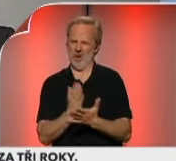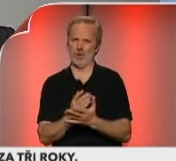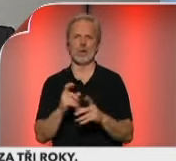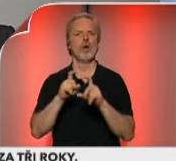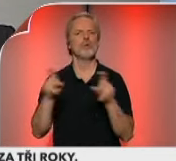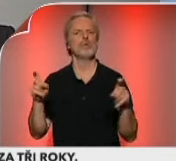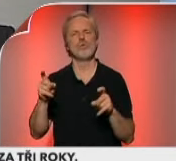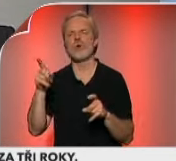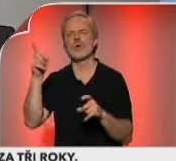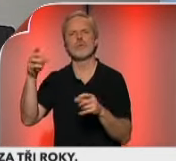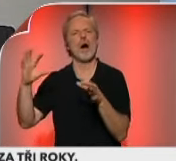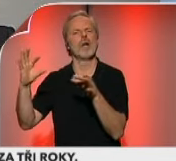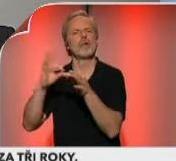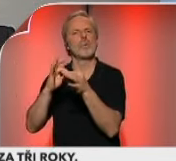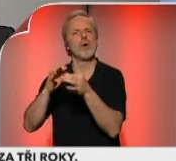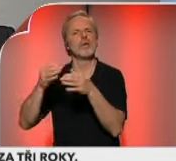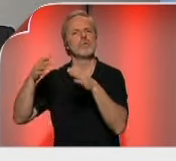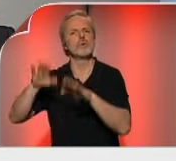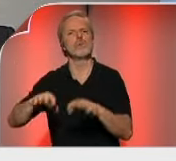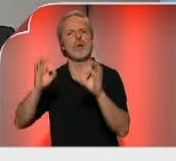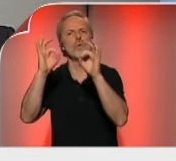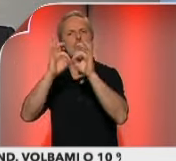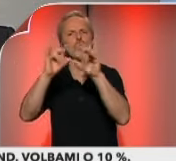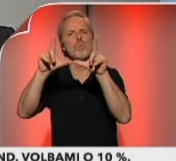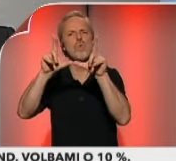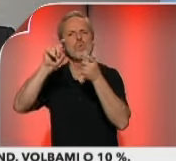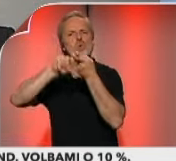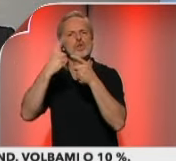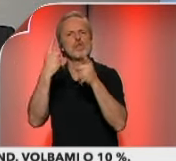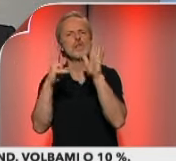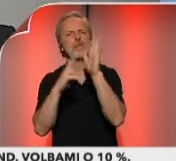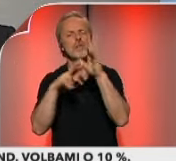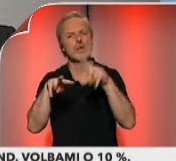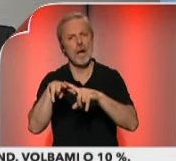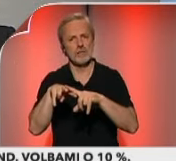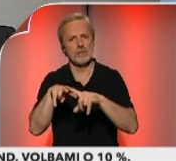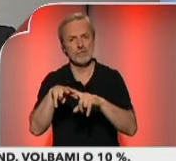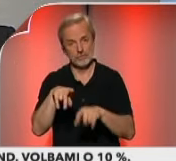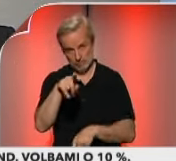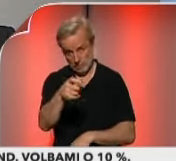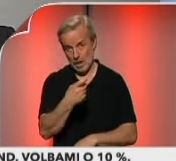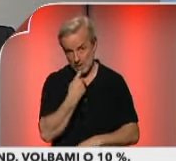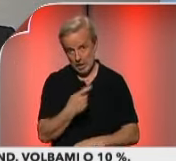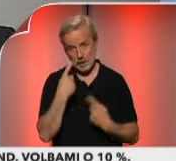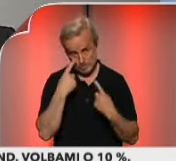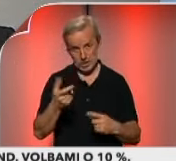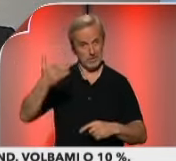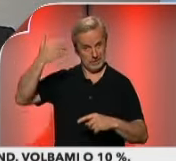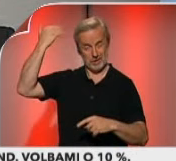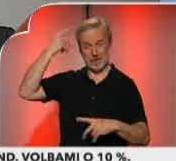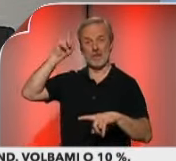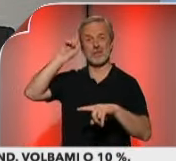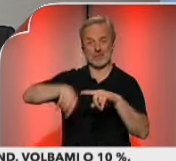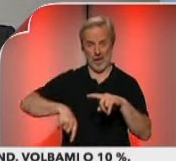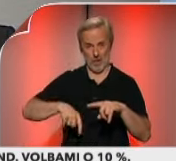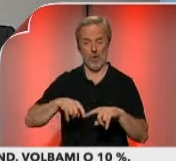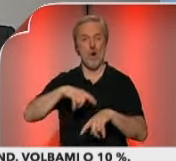bušina jistě si na to vzpomenete a jistě si můžete dohledat eh všechny ty události které se tehdy